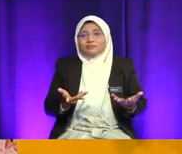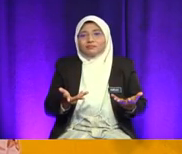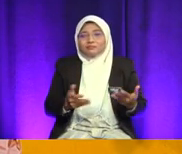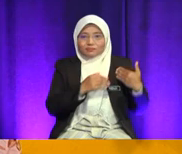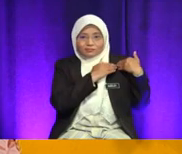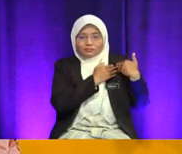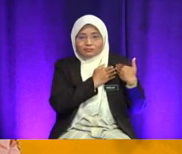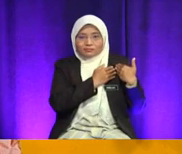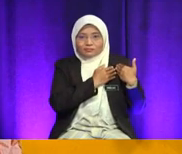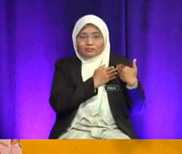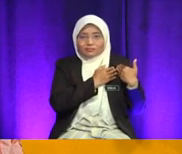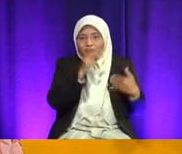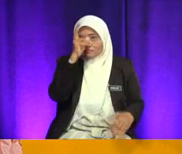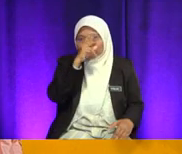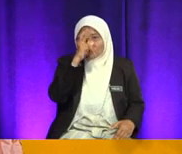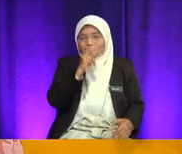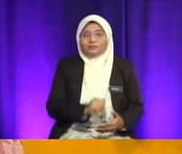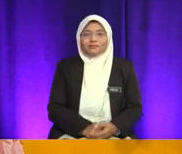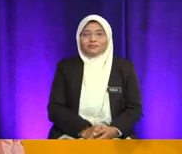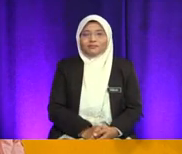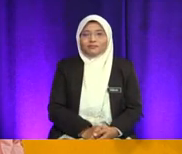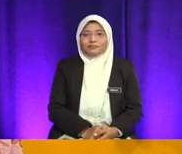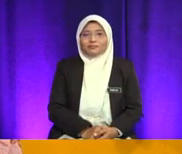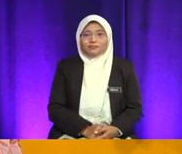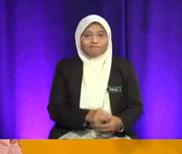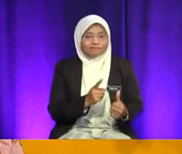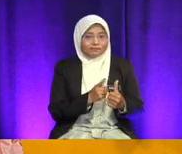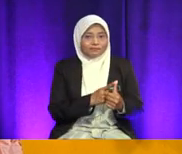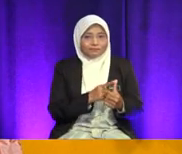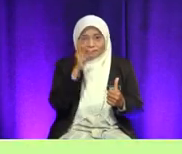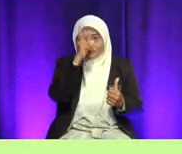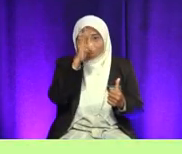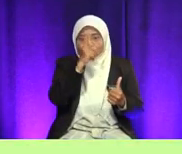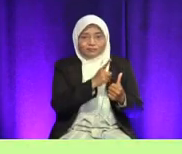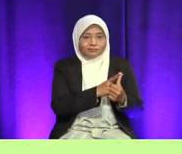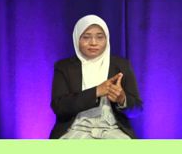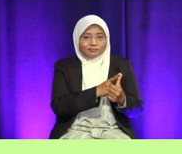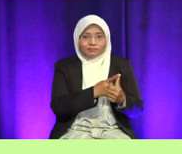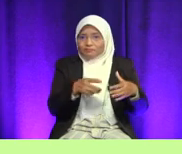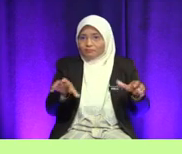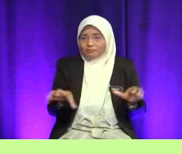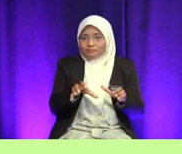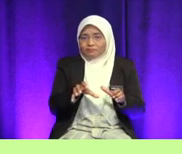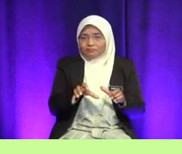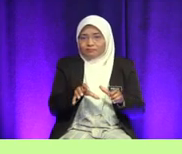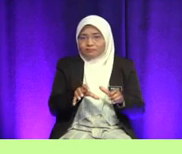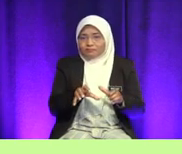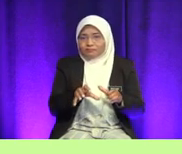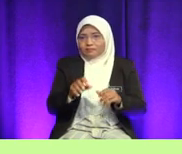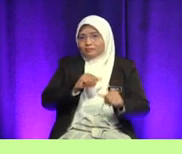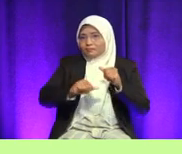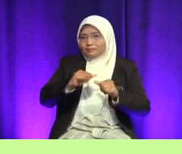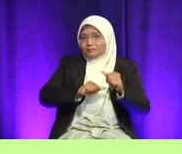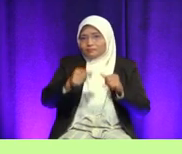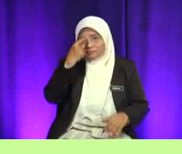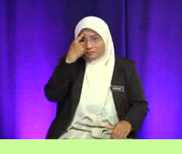dan rakyat Untuk mengerahkan perpaduan kaum pemerintah perlulah merangkai program dan camping ke